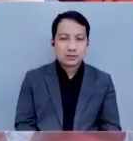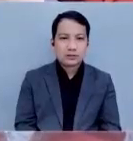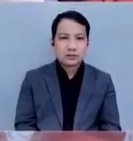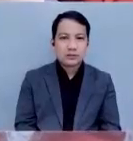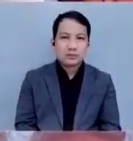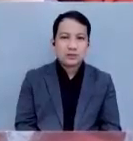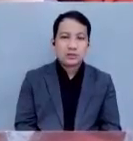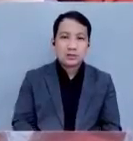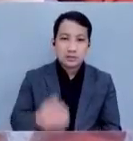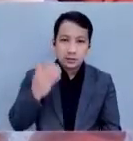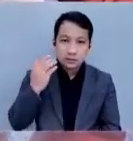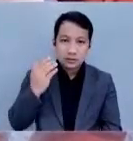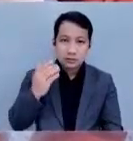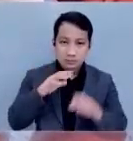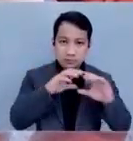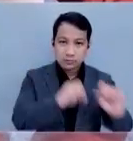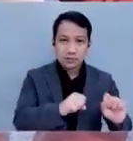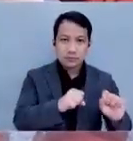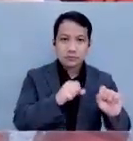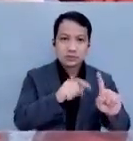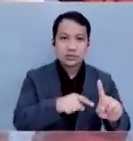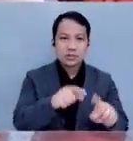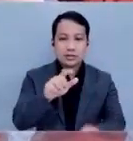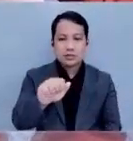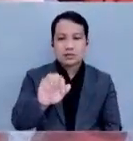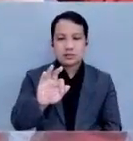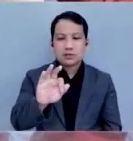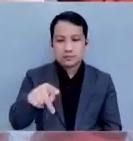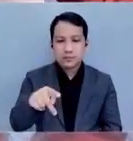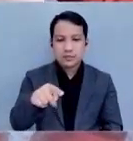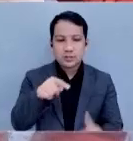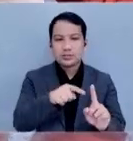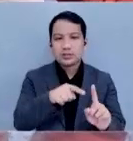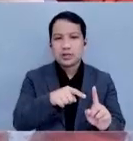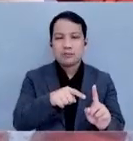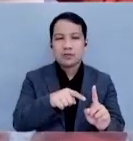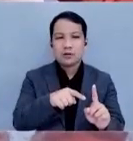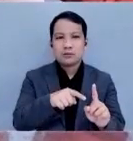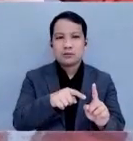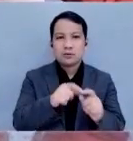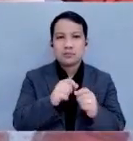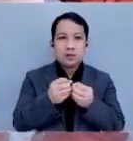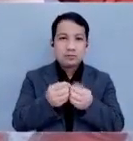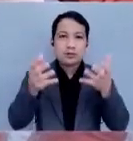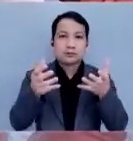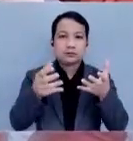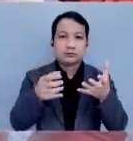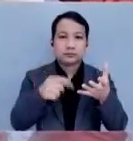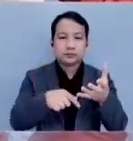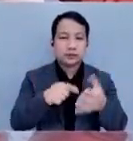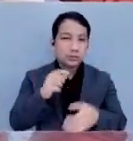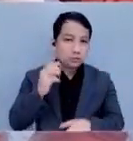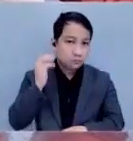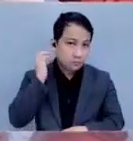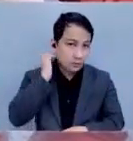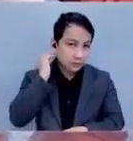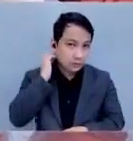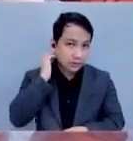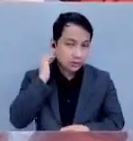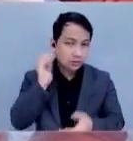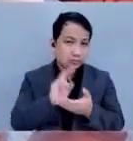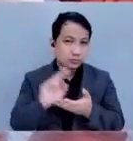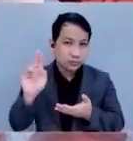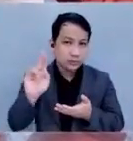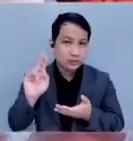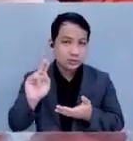Naaresto na ng Armed Forces of the Philippines ang isa sa mga suspek sa pambobomba sa Mindanao State University Gymnasium sa